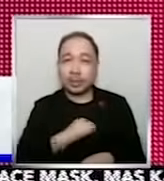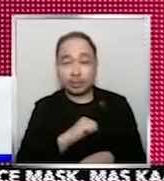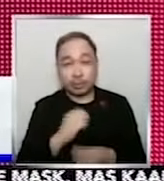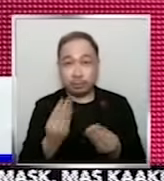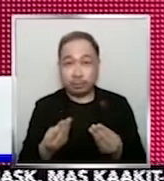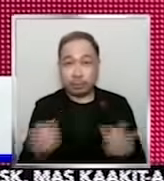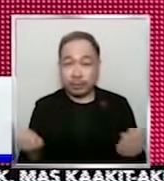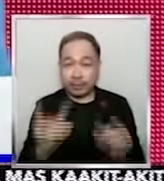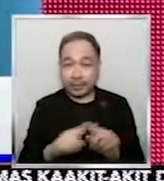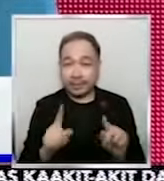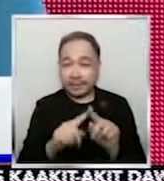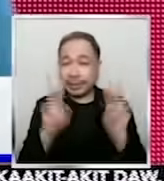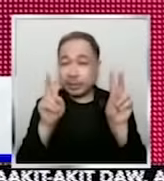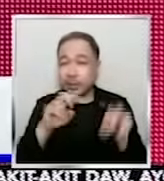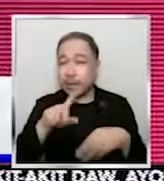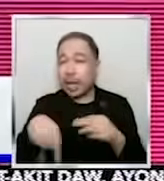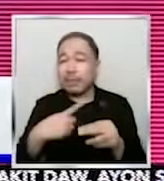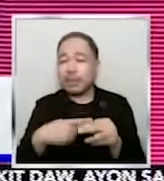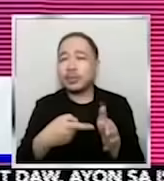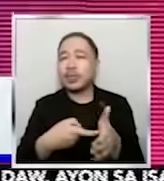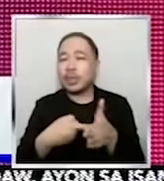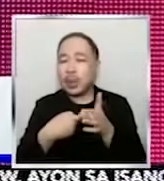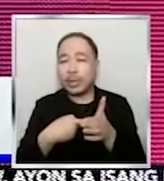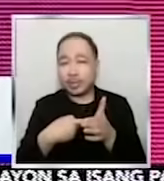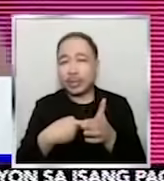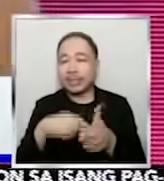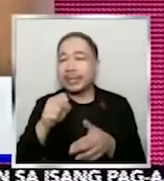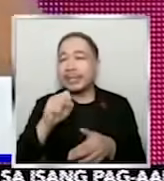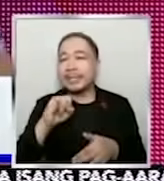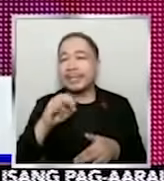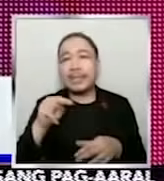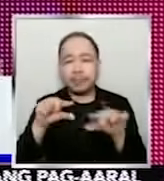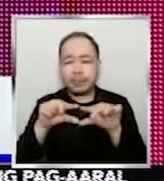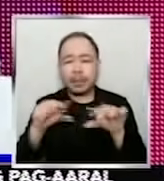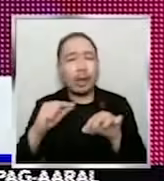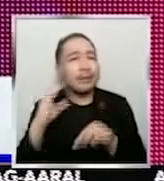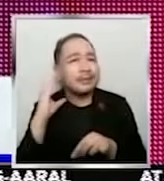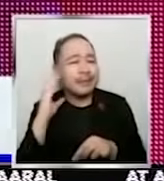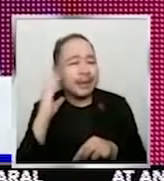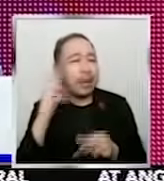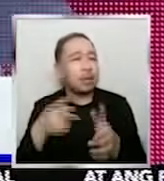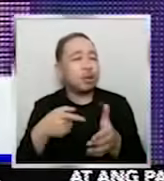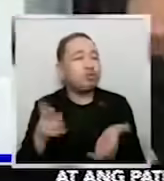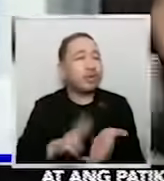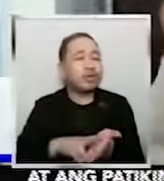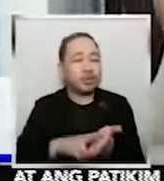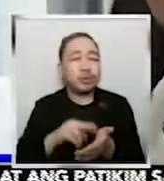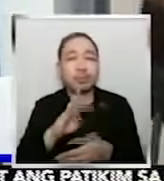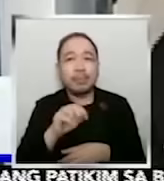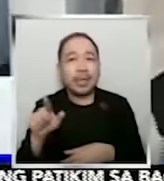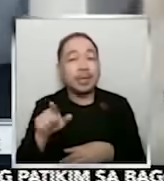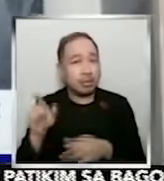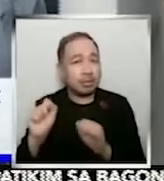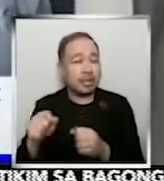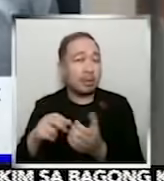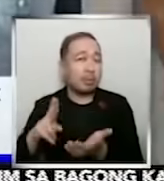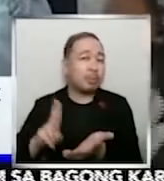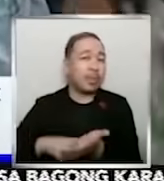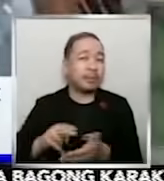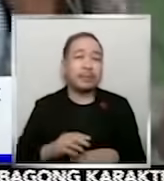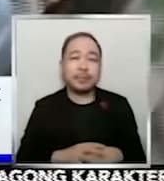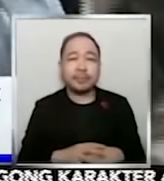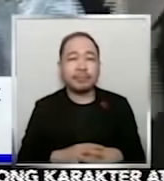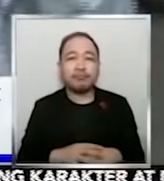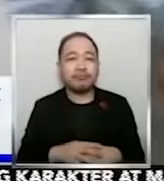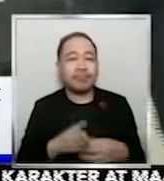sa mandatory SIM card registration bill para mapirmahan na ito ni Pangulong Duterte. Kinundina ni Senadora